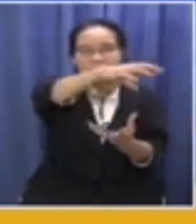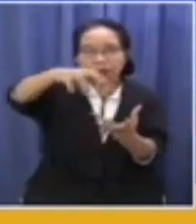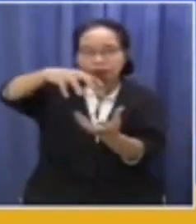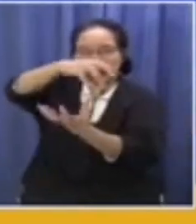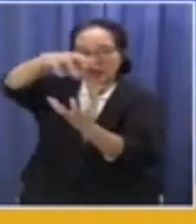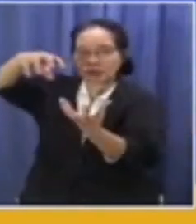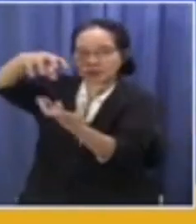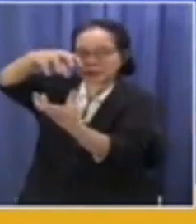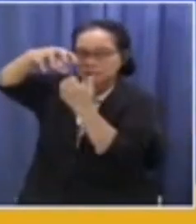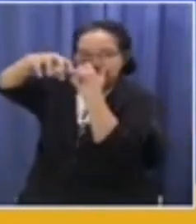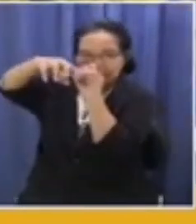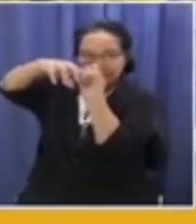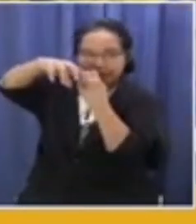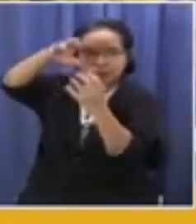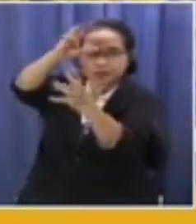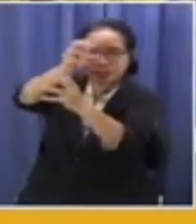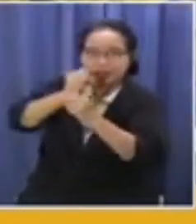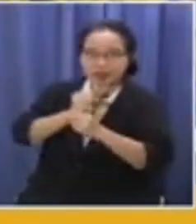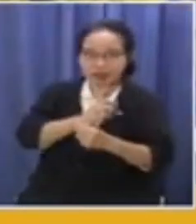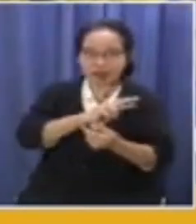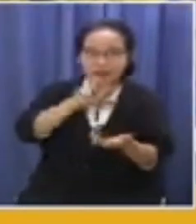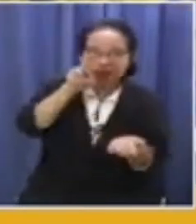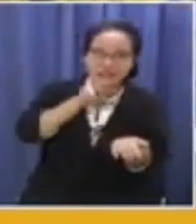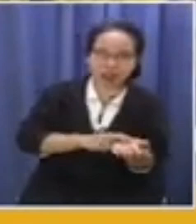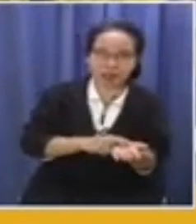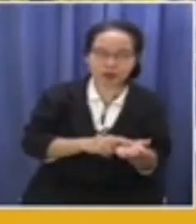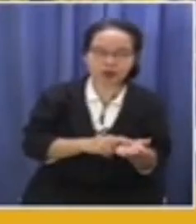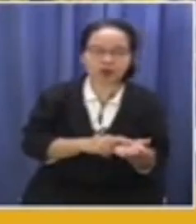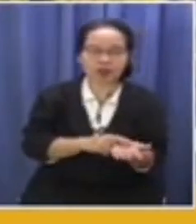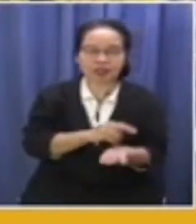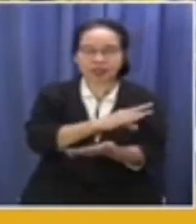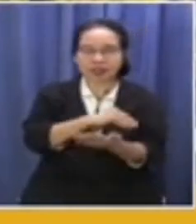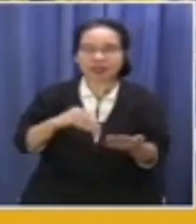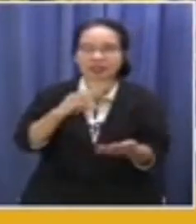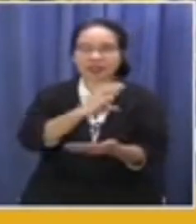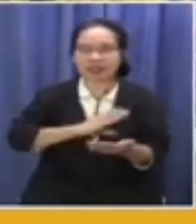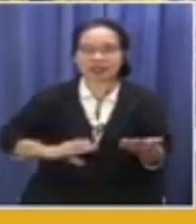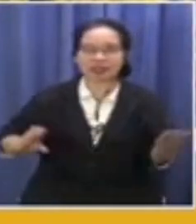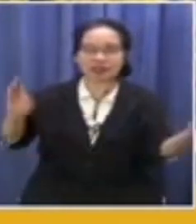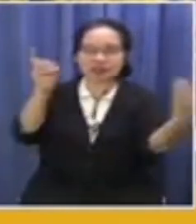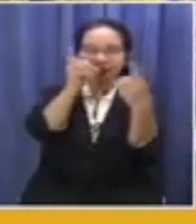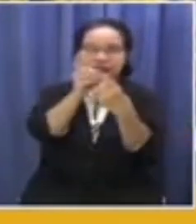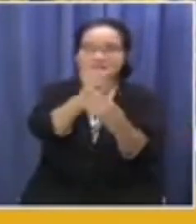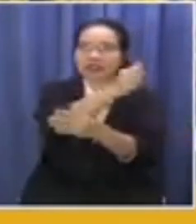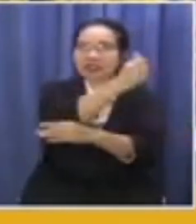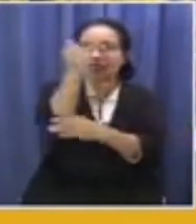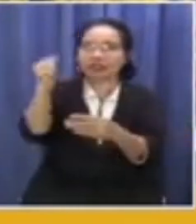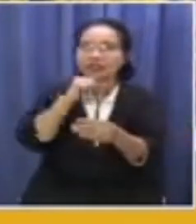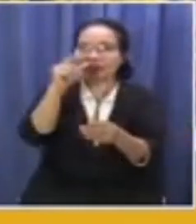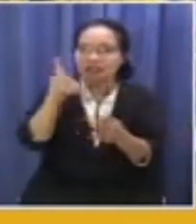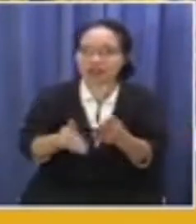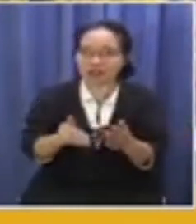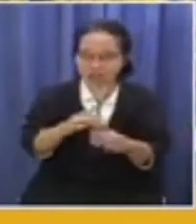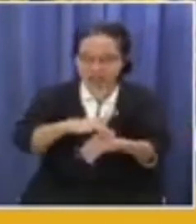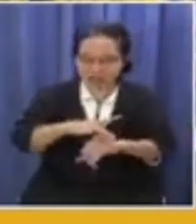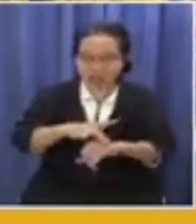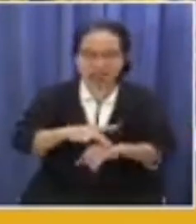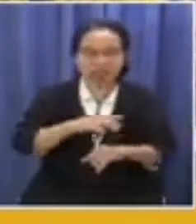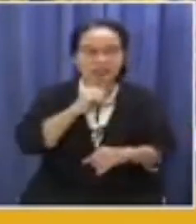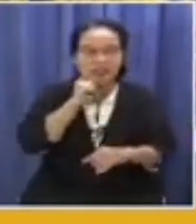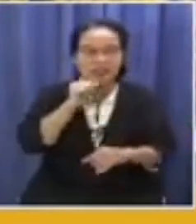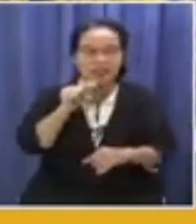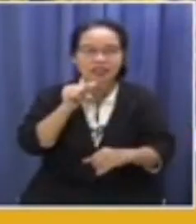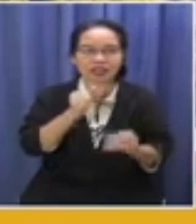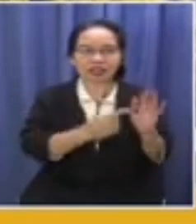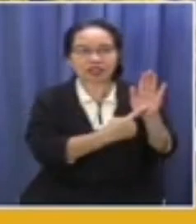alapaap yung inagaw o yung ni rupture at si Kristo magsasalubong doon h siya bababa rito hindi pa